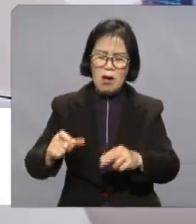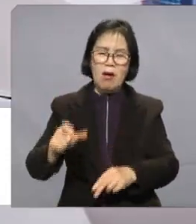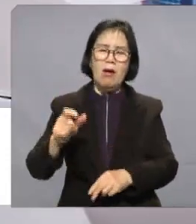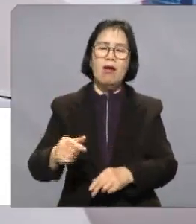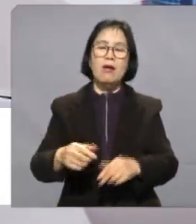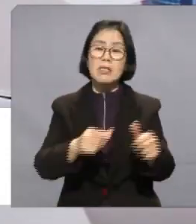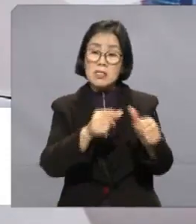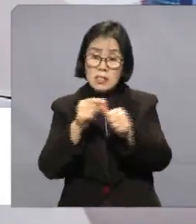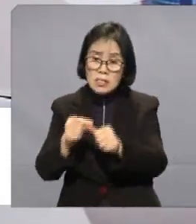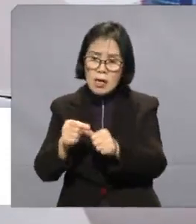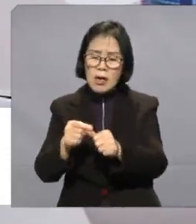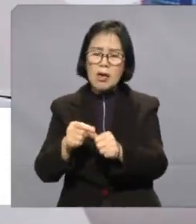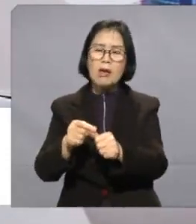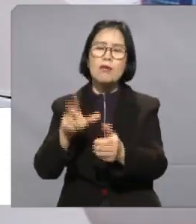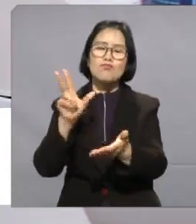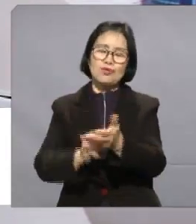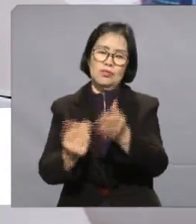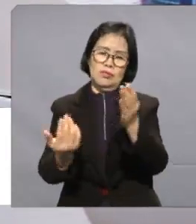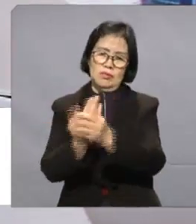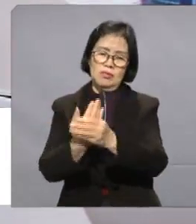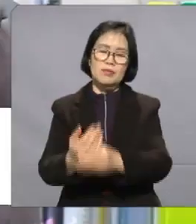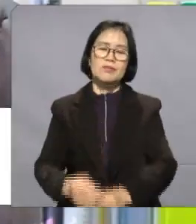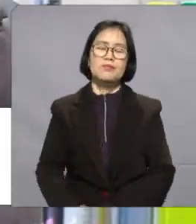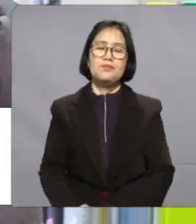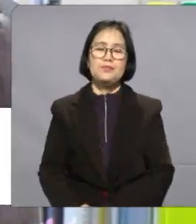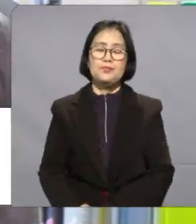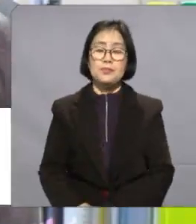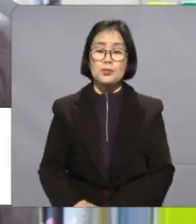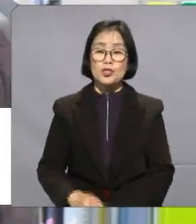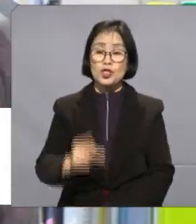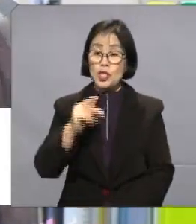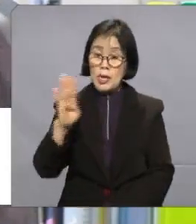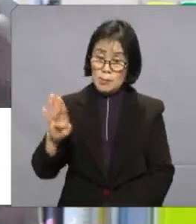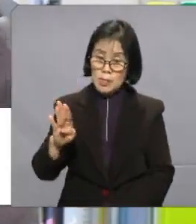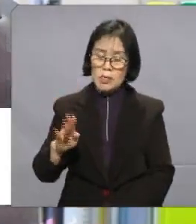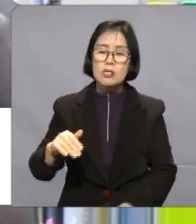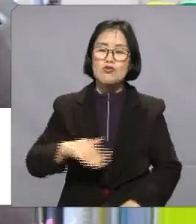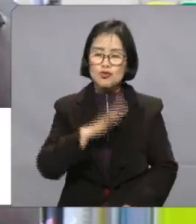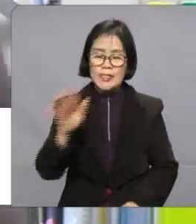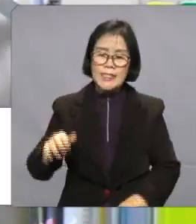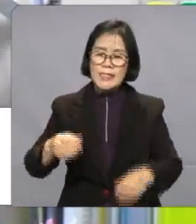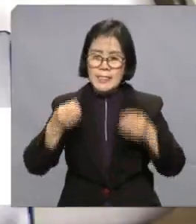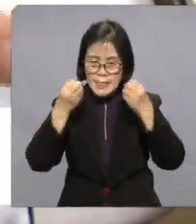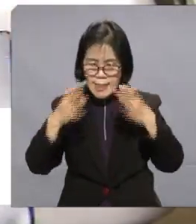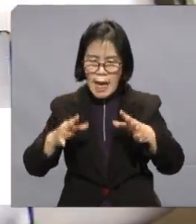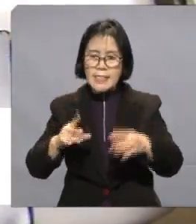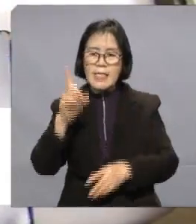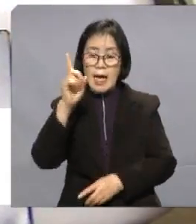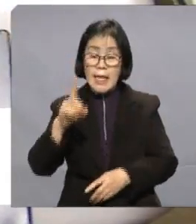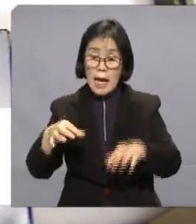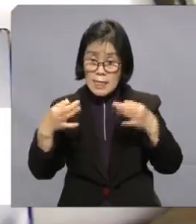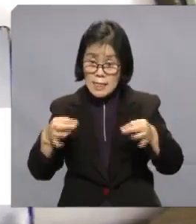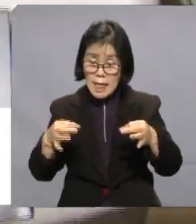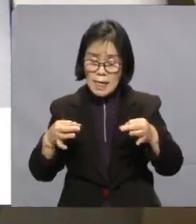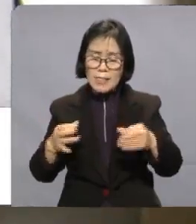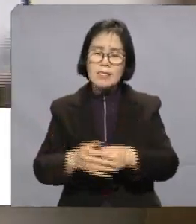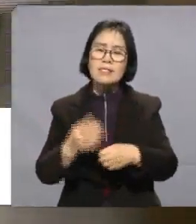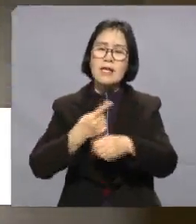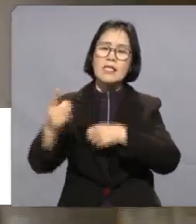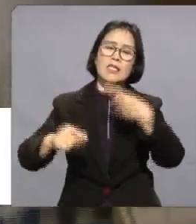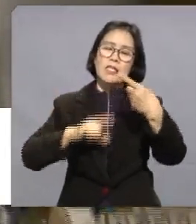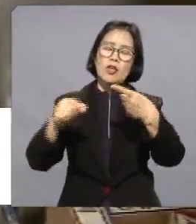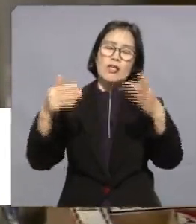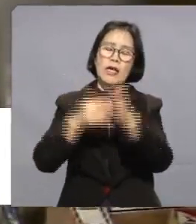인사 문화에 금이 갔기 때문입니다. KB 국민은행부터 우리, 신한, 하나은행 등 4대 은행은 내년